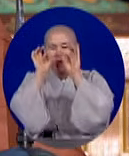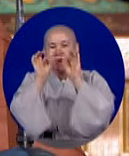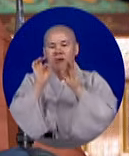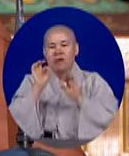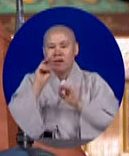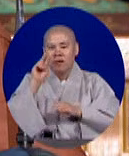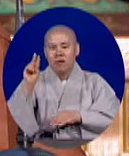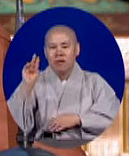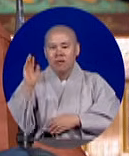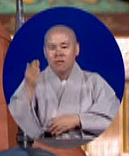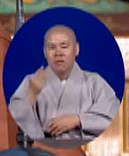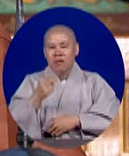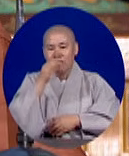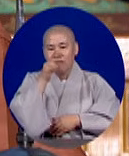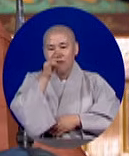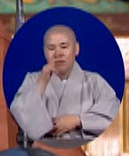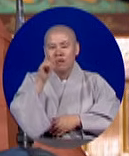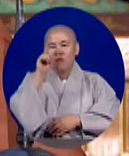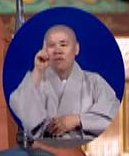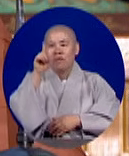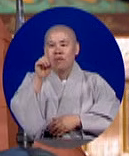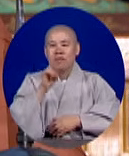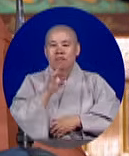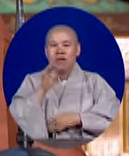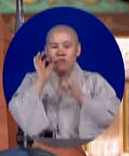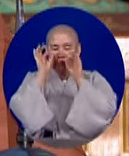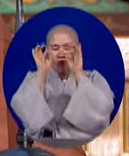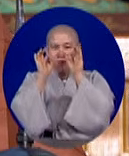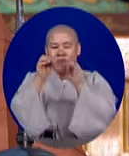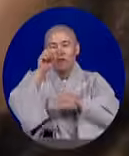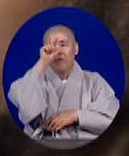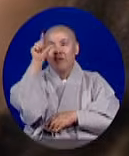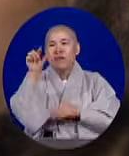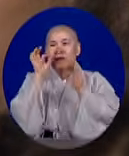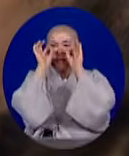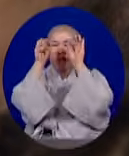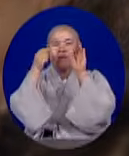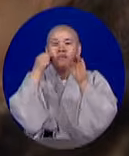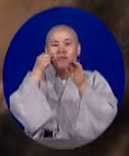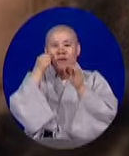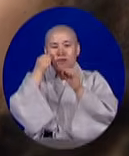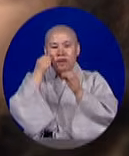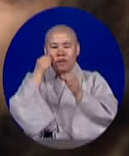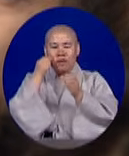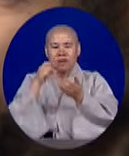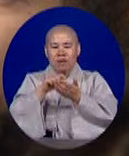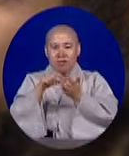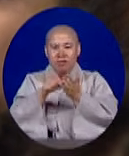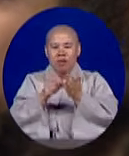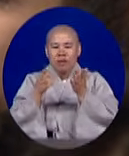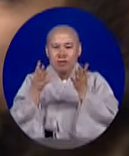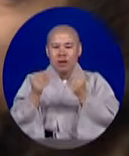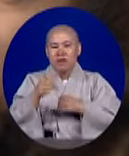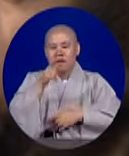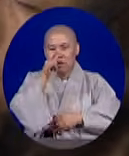중생은 손가락만 보고 달을 못 보는 경우가 많거든요. 그래서